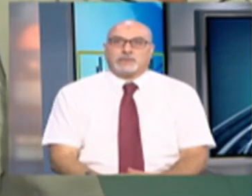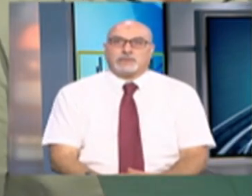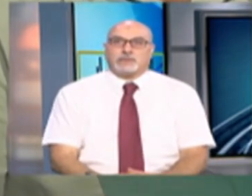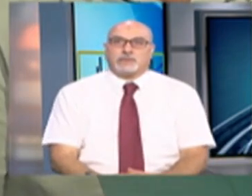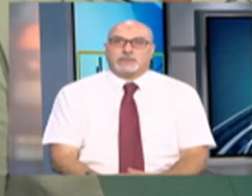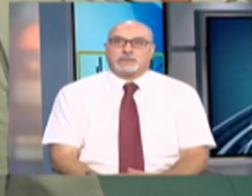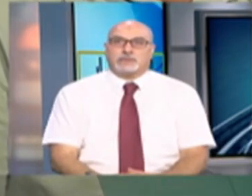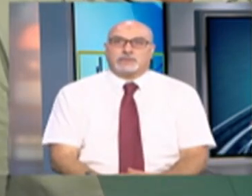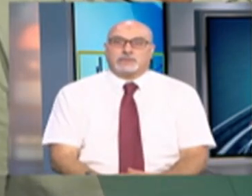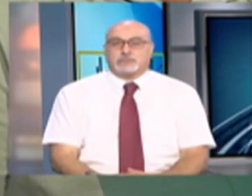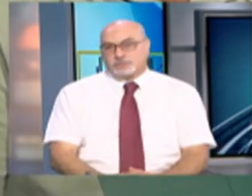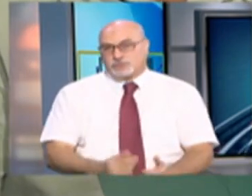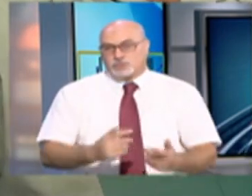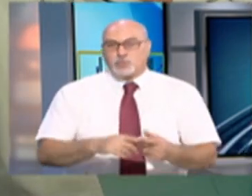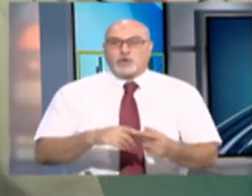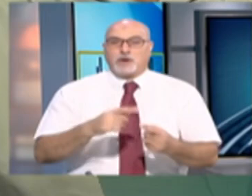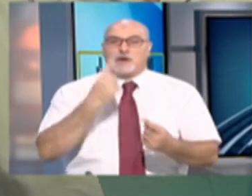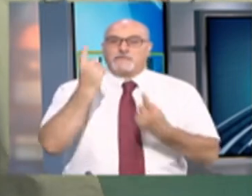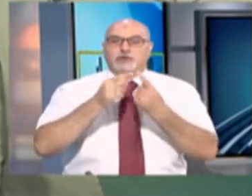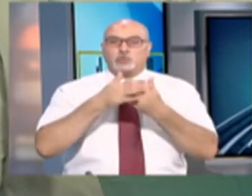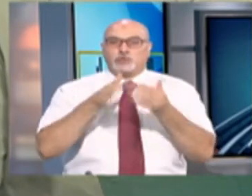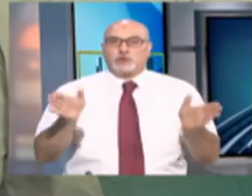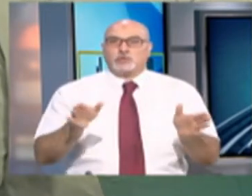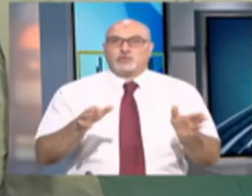حدث لبلادنا،